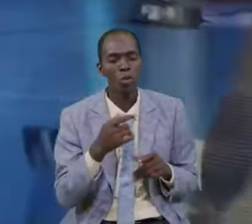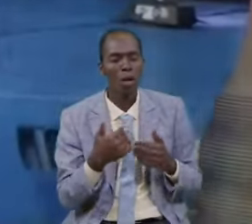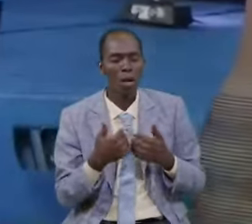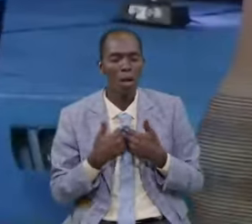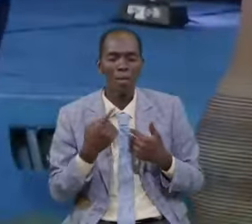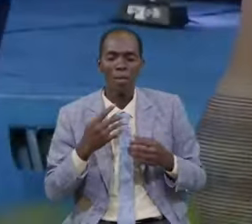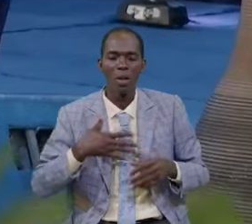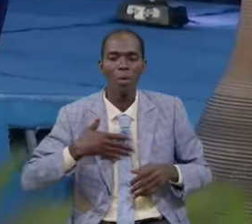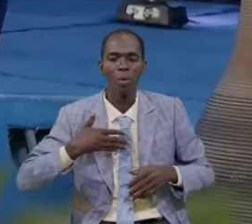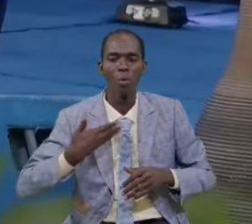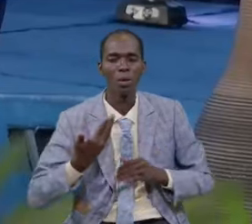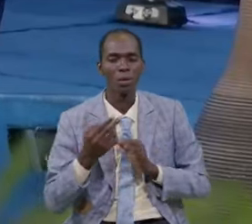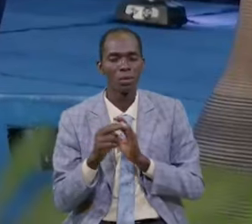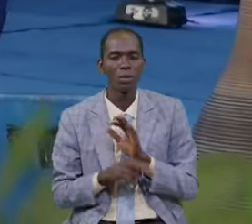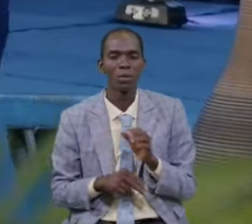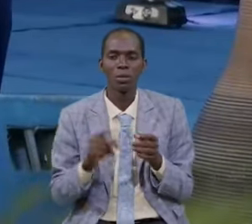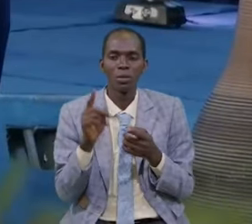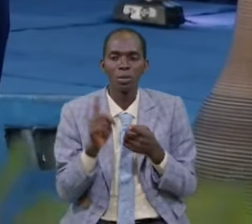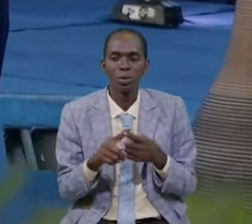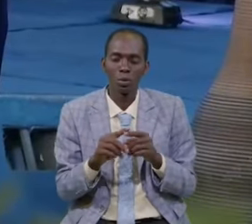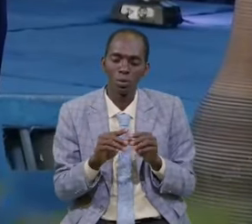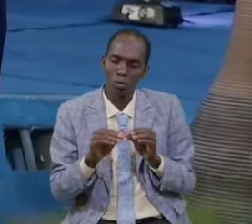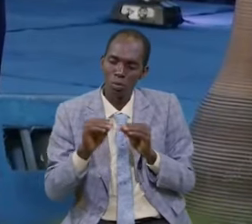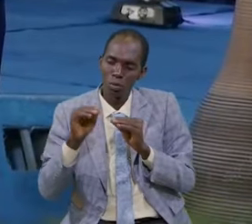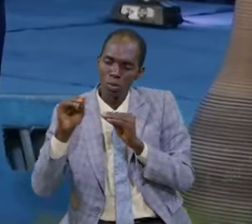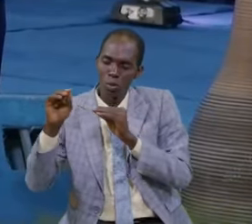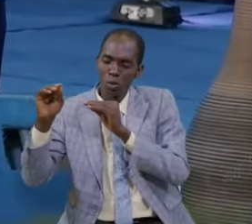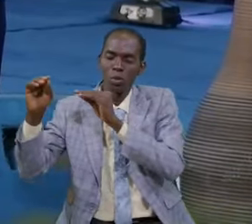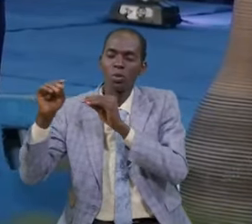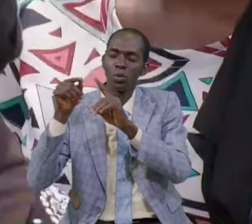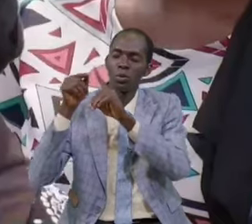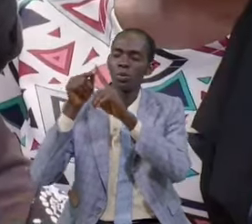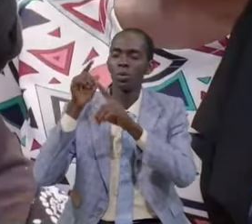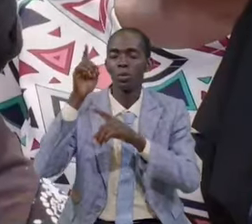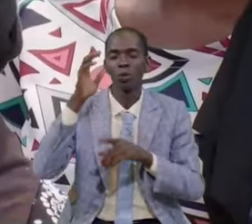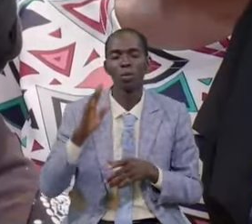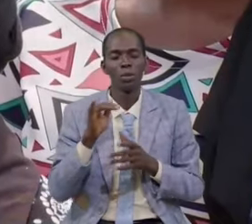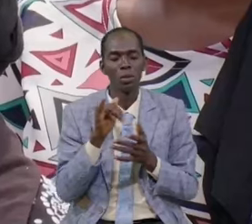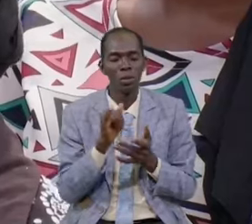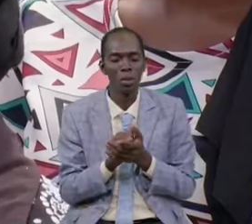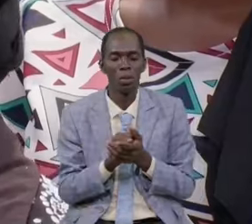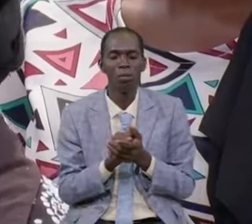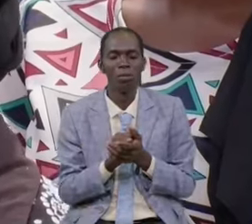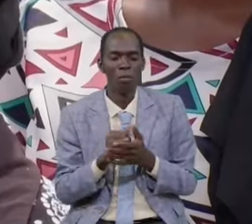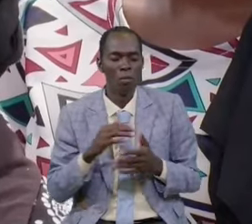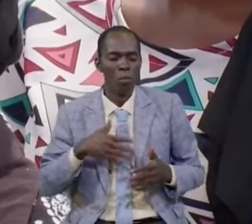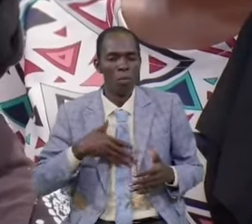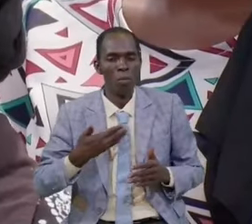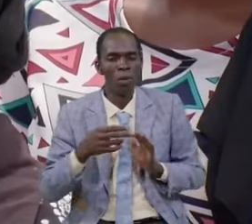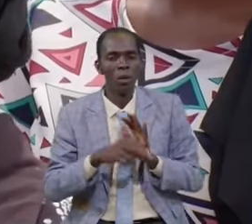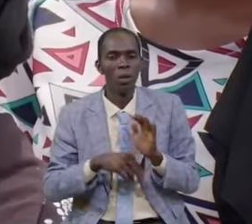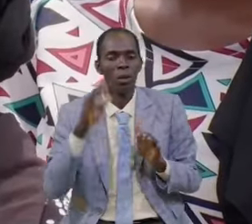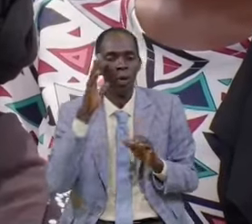d'avancer vers la gloire. Cette volonté t'amènera à ta